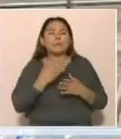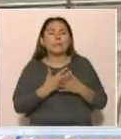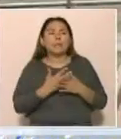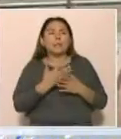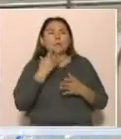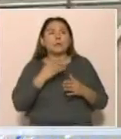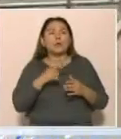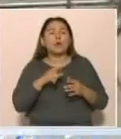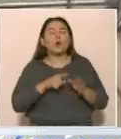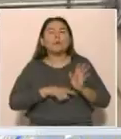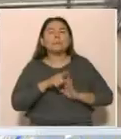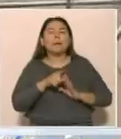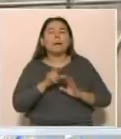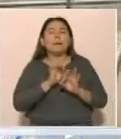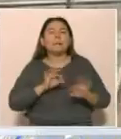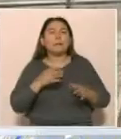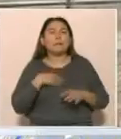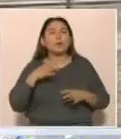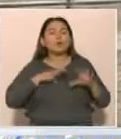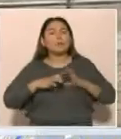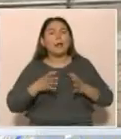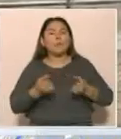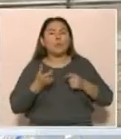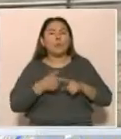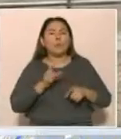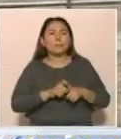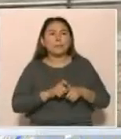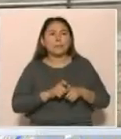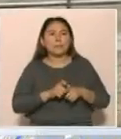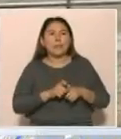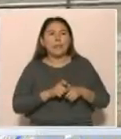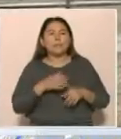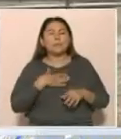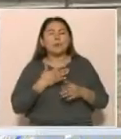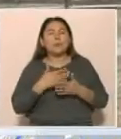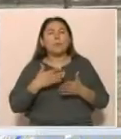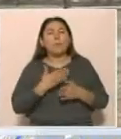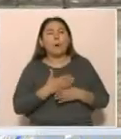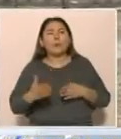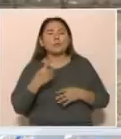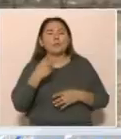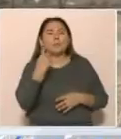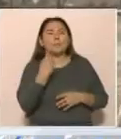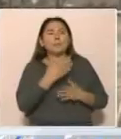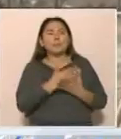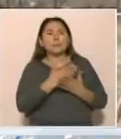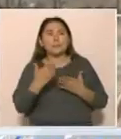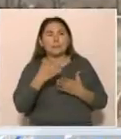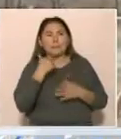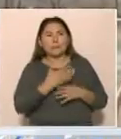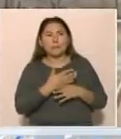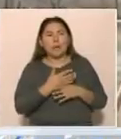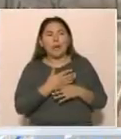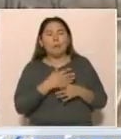стипендияны көтеру туралы бастамасы бізге, яғни студенттер қауымына өте қатты ұнады. Біз бұған дейін 21 мыңға жуық шәкіртақы алатын едік,